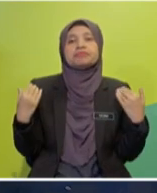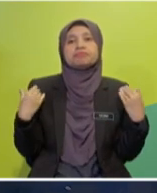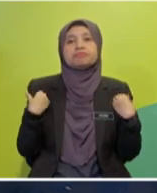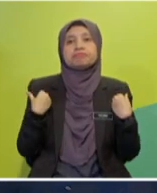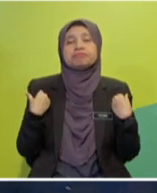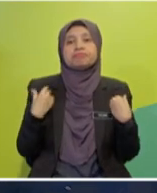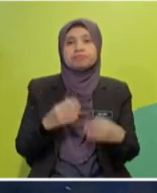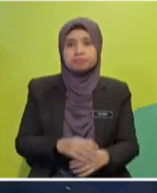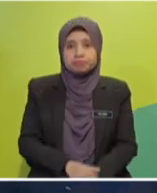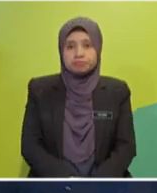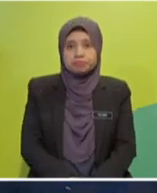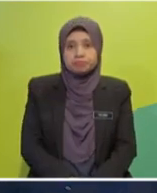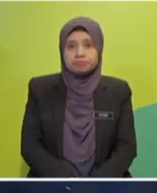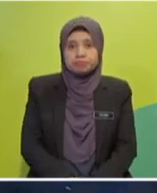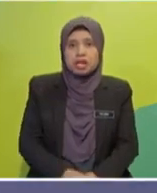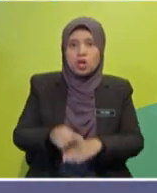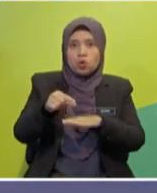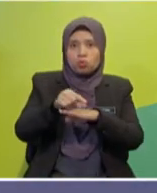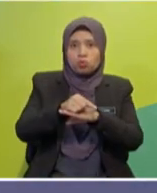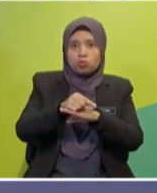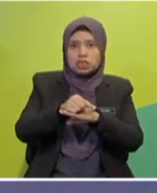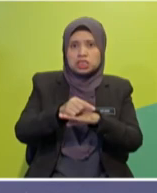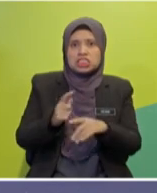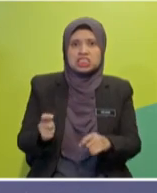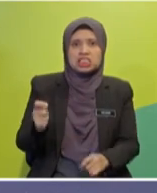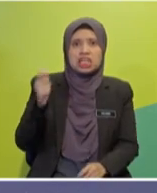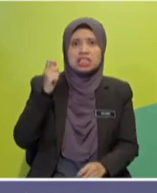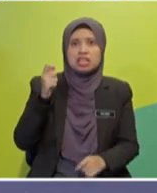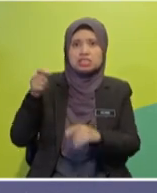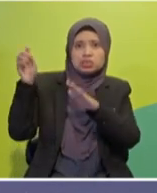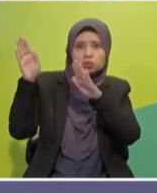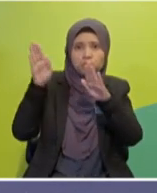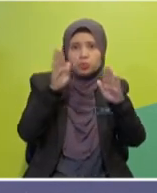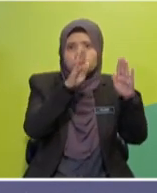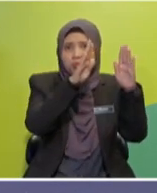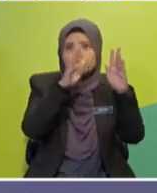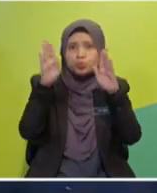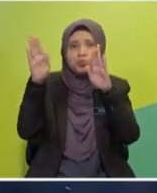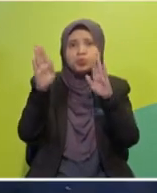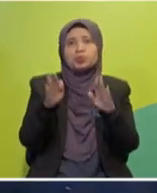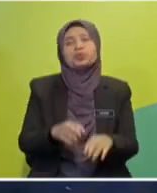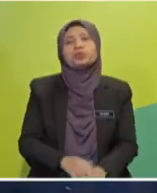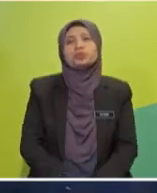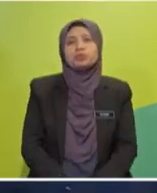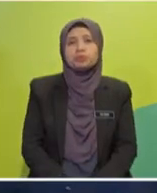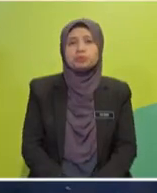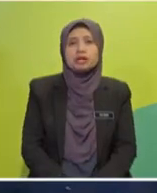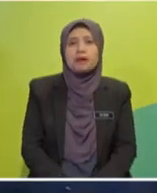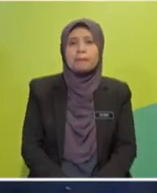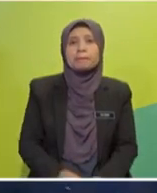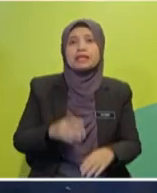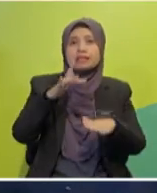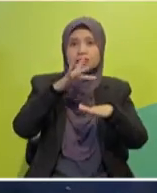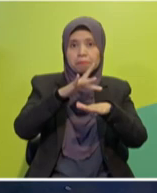Ini menarik juga cikgu. Rasa ni guna tenaga angin ni cikgu untuk menggerakkan kenderaan ini. Pandai Hanif. Inilah kita